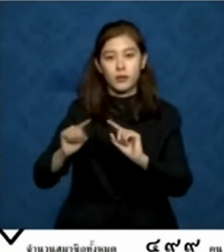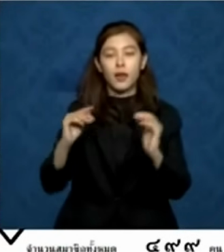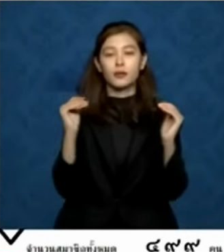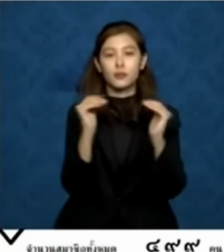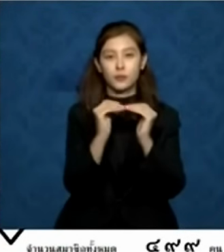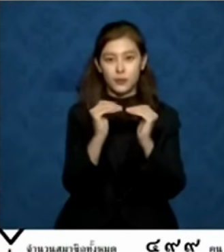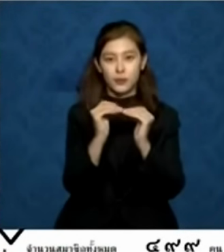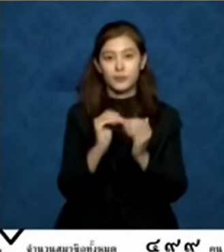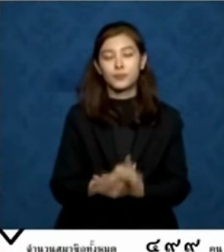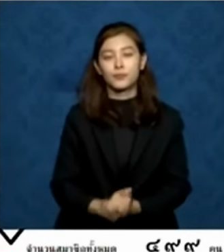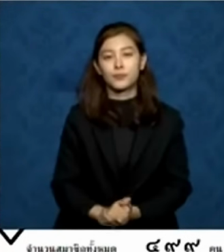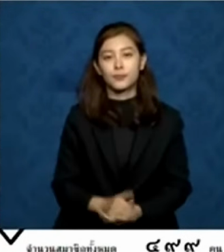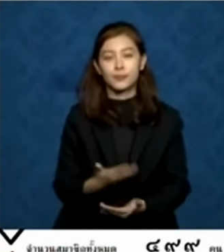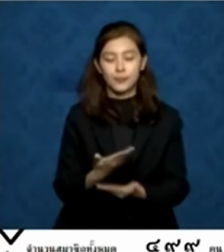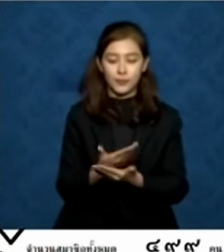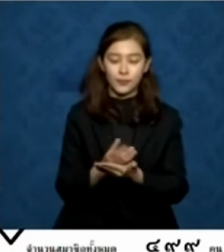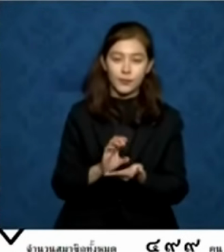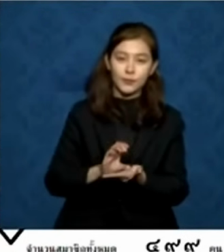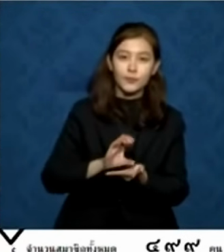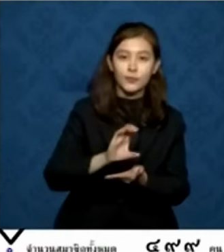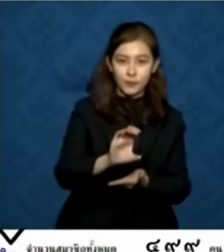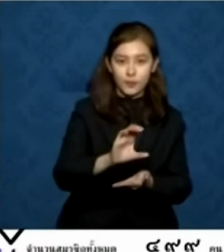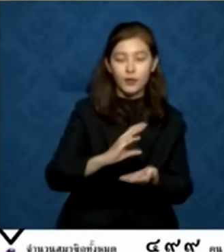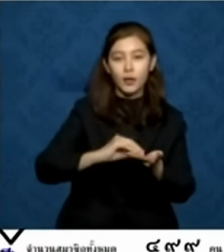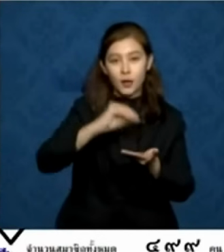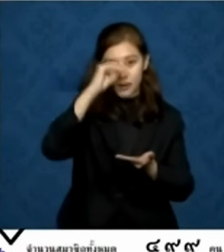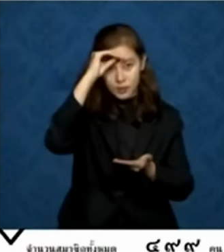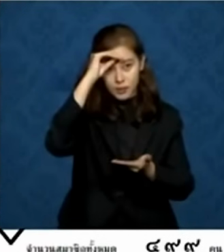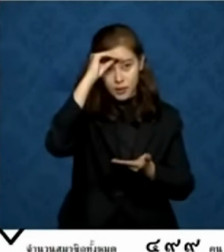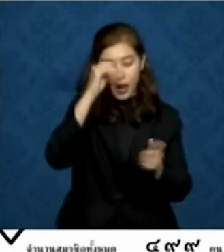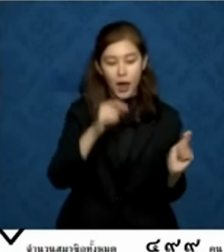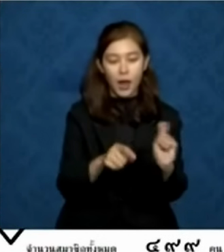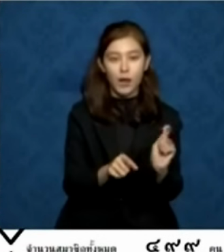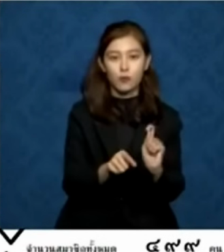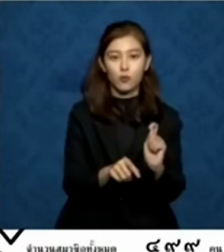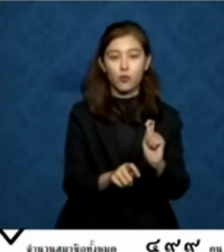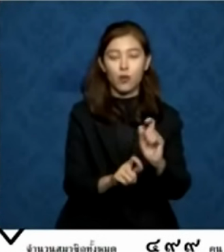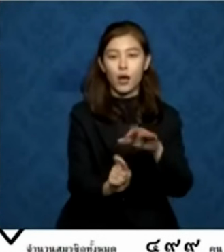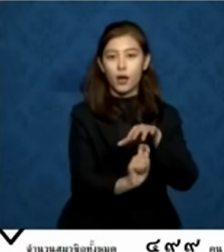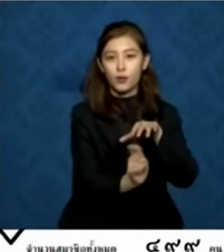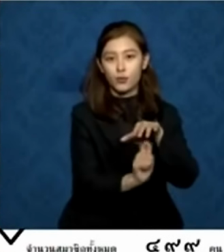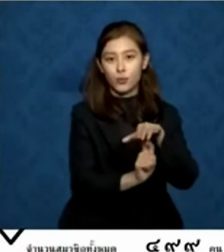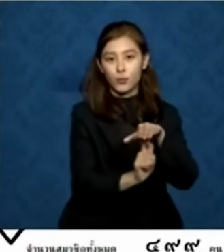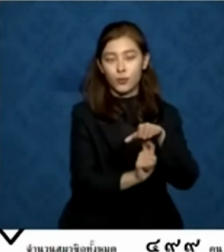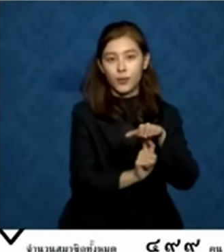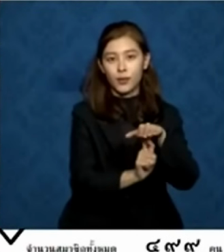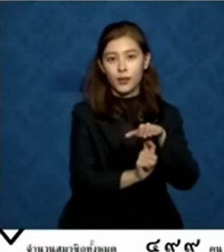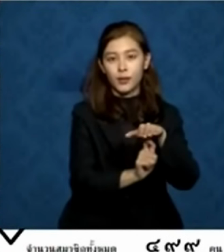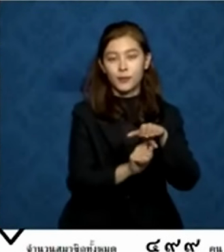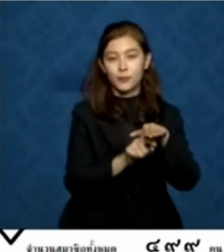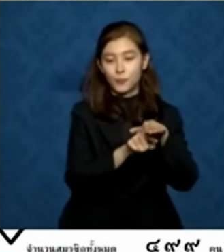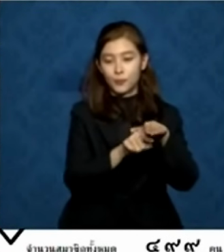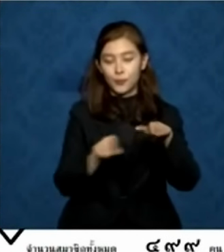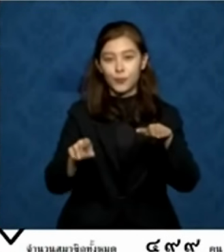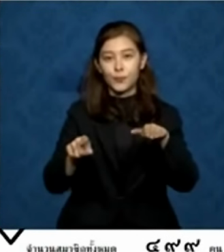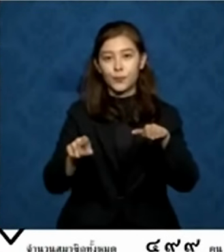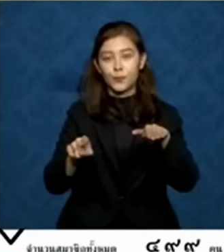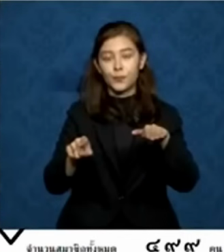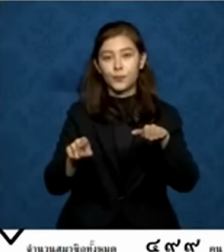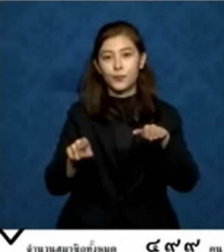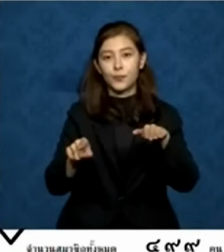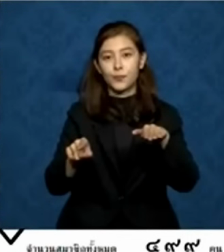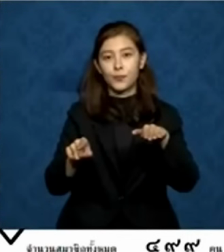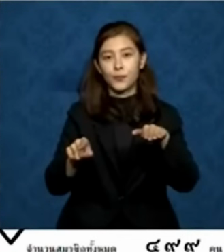โดยสนับสนุนค่าใช้จ่ายในการจัดการศึกษาตั้งระดับอนุบาลจนถึงระดับการศึกษาขั้นพื้นฐานไม่น้อยกว่า